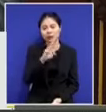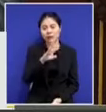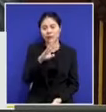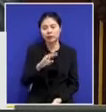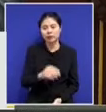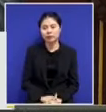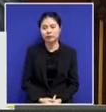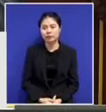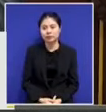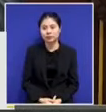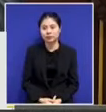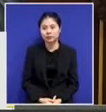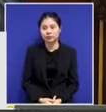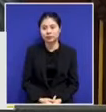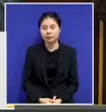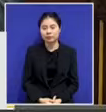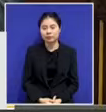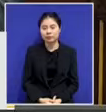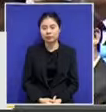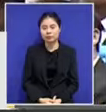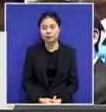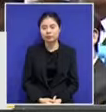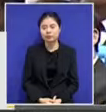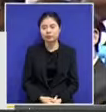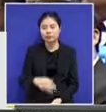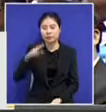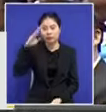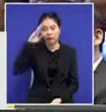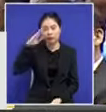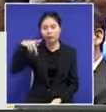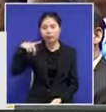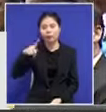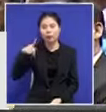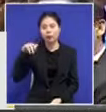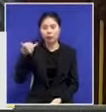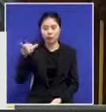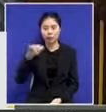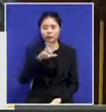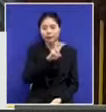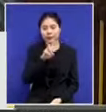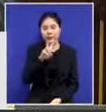มนัสปุมเผ่า พลเอกประยุทธ์จันทร์โอชาครับ